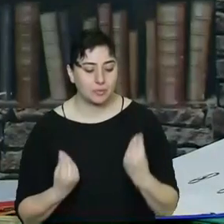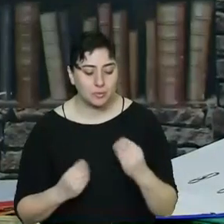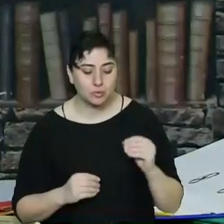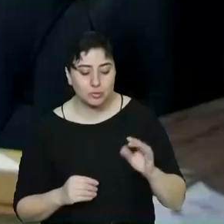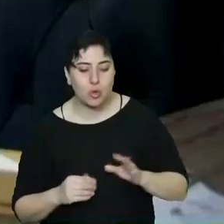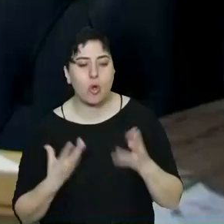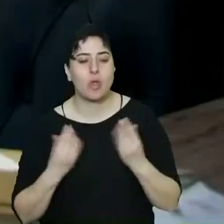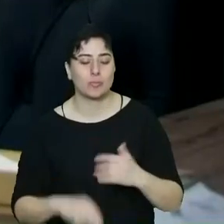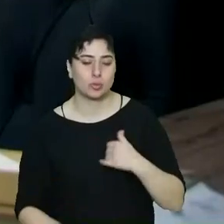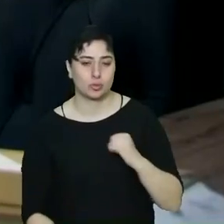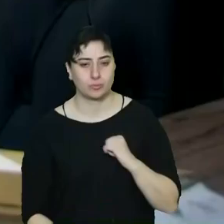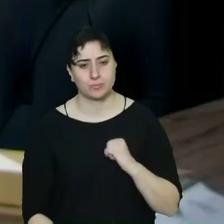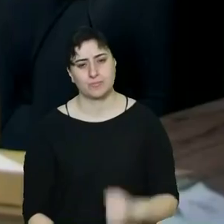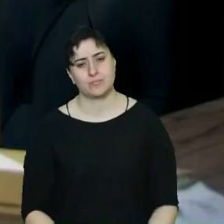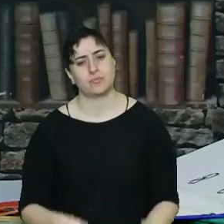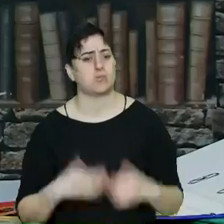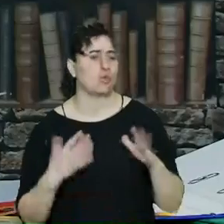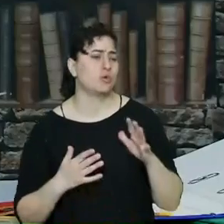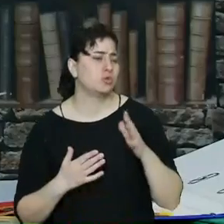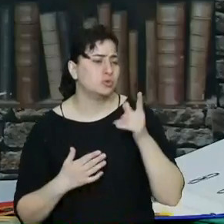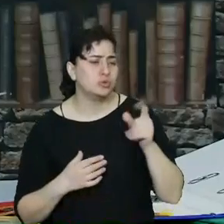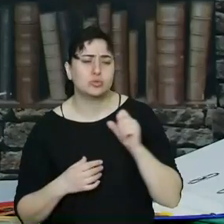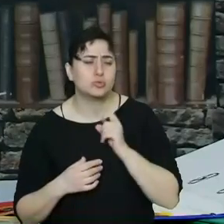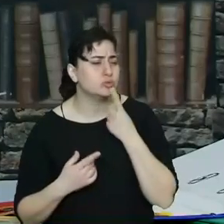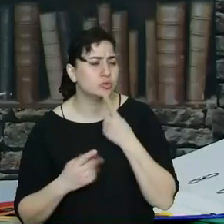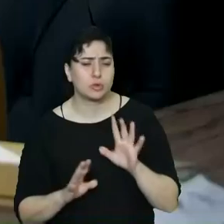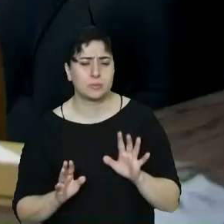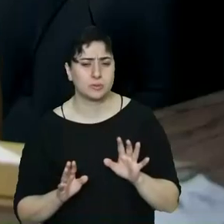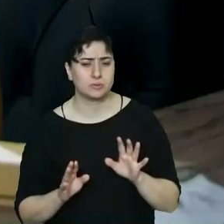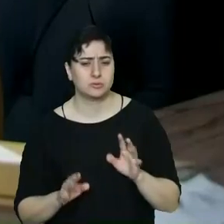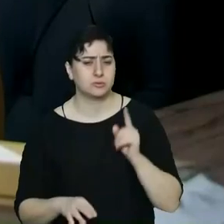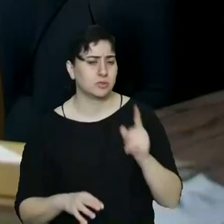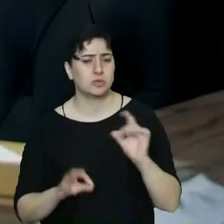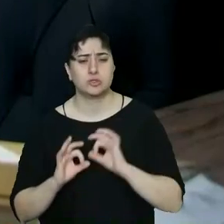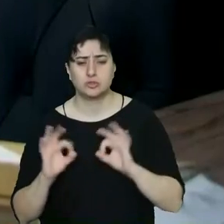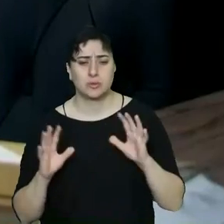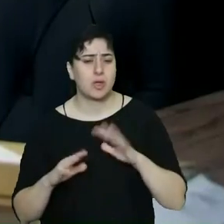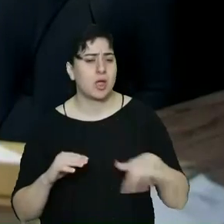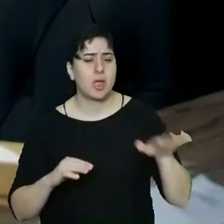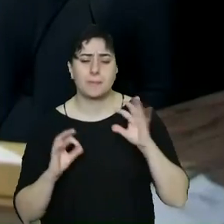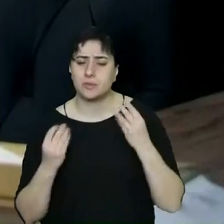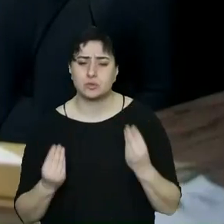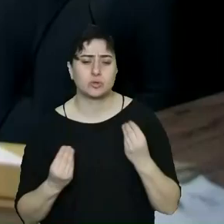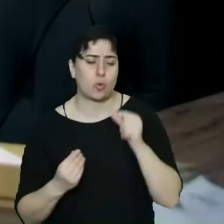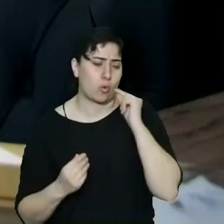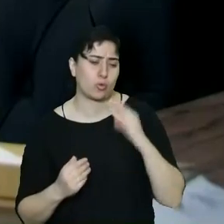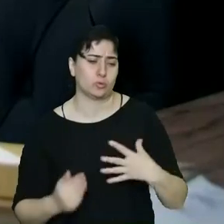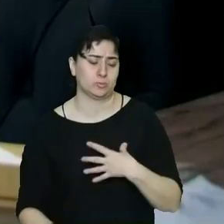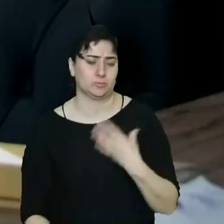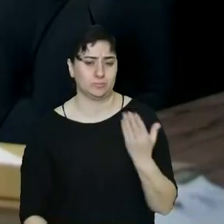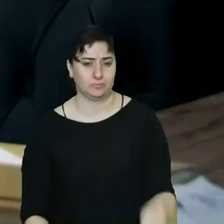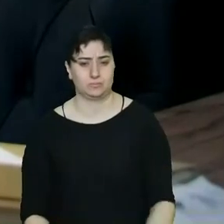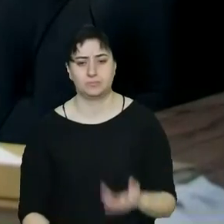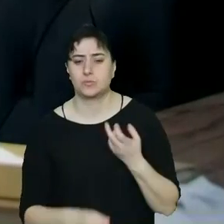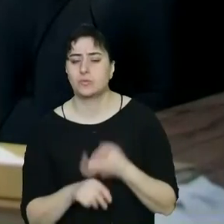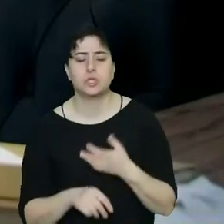çok korkuyorum. Ay canım benim, neden böyle söylüyorsun? Sen bize her zaman layık bir evlat